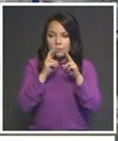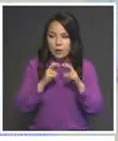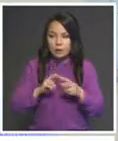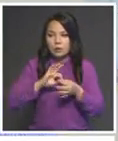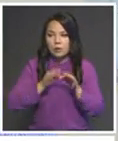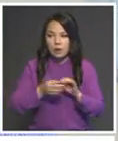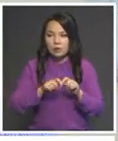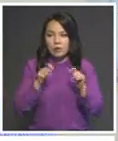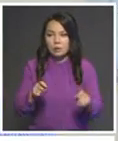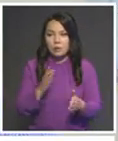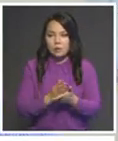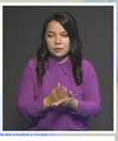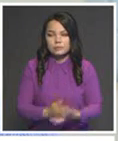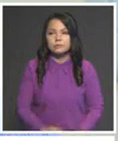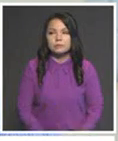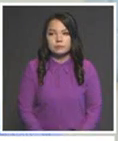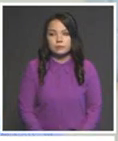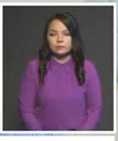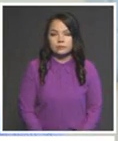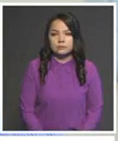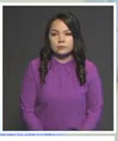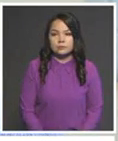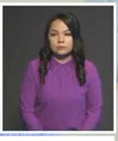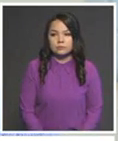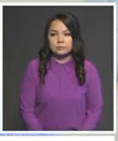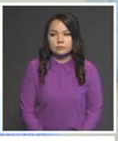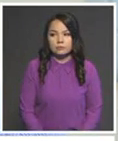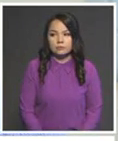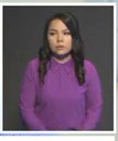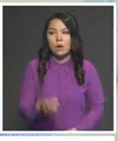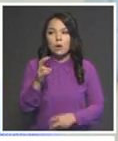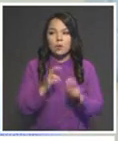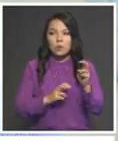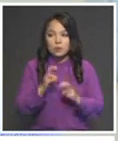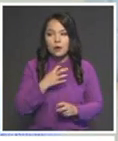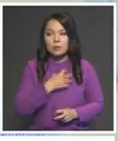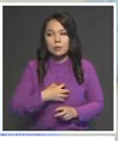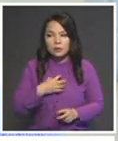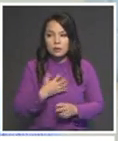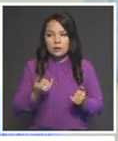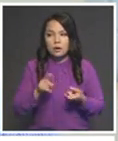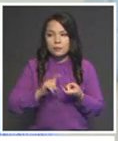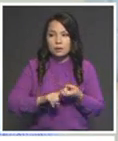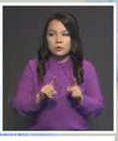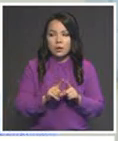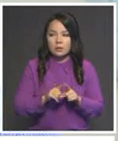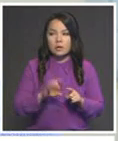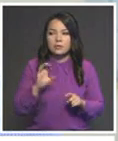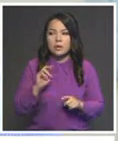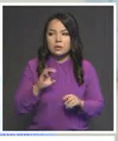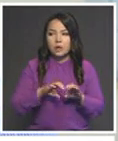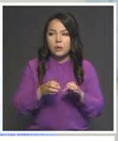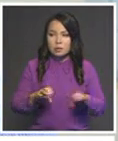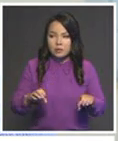жасалады. Minimize the impact on the flora. Өндірістік қажеттілікке байланысты оталған сексеуілдің орнына кейіннен